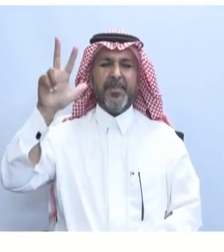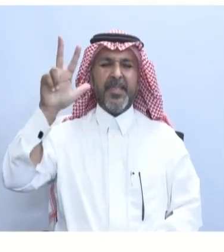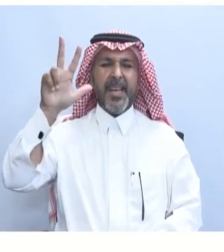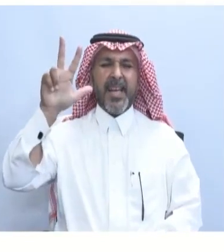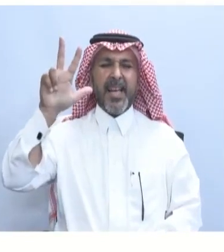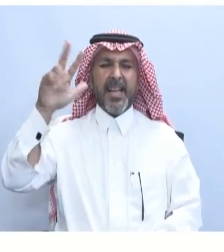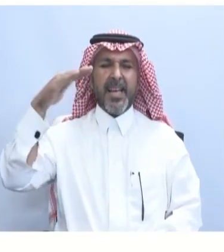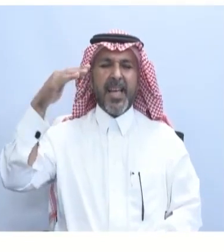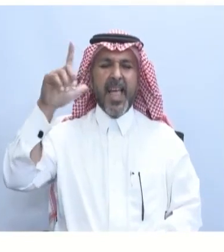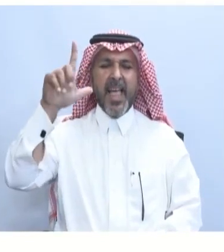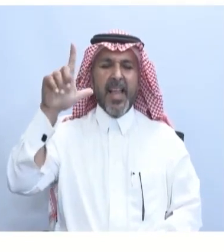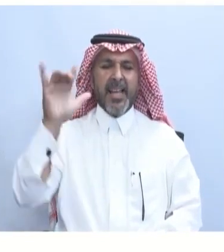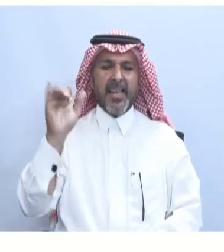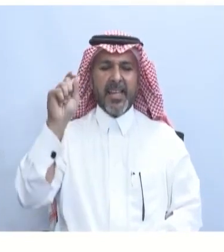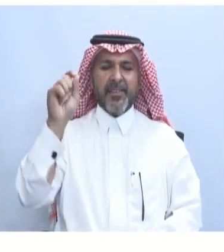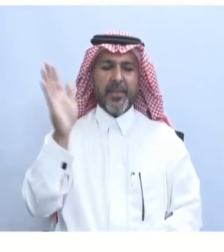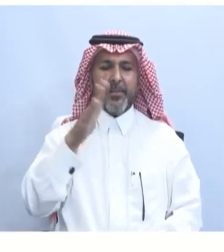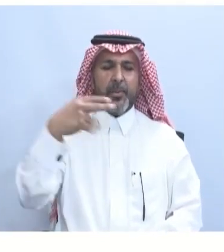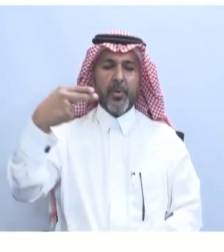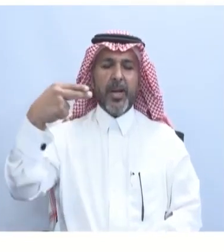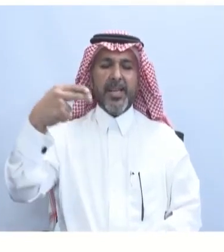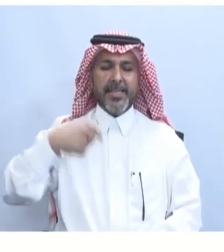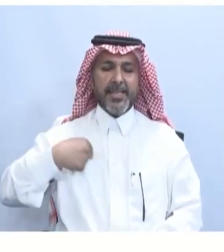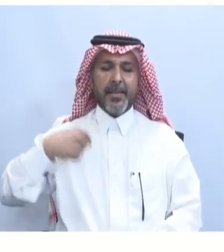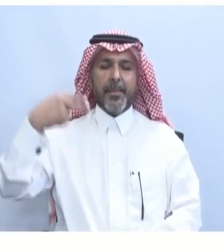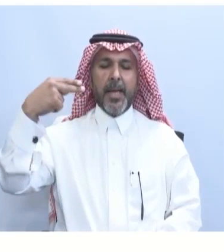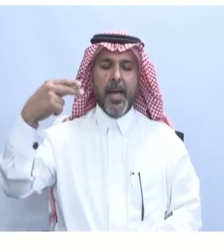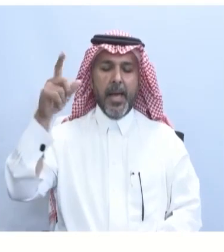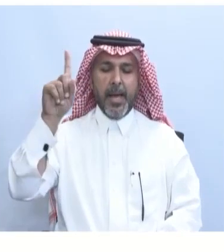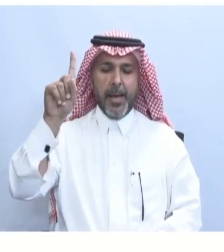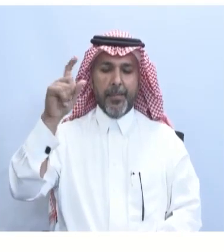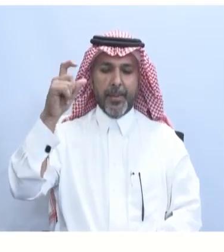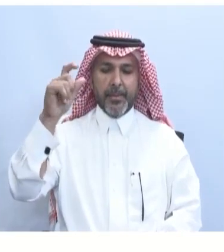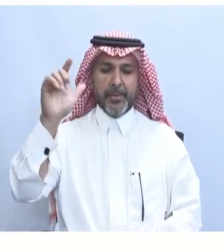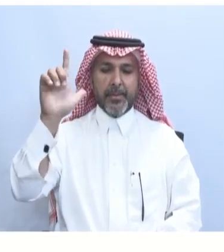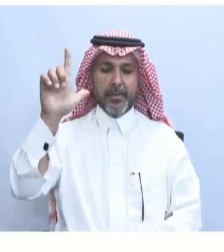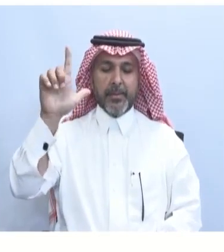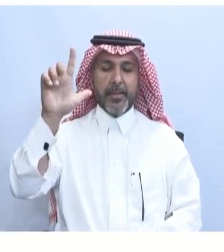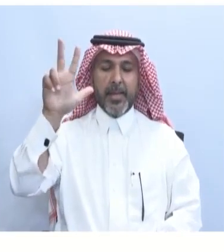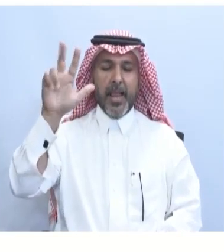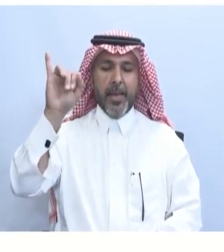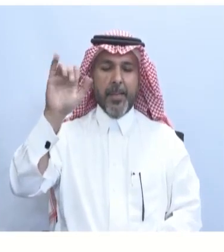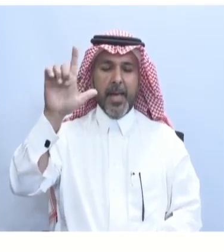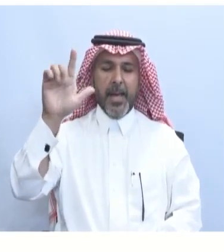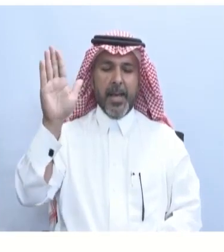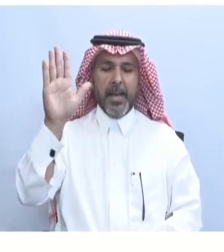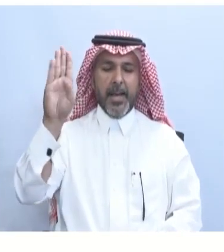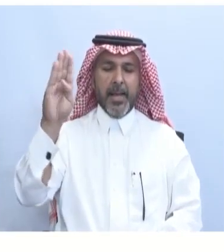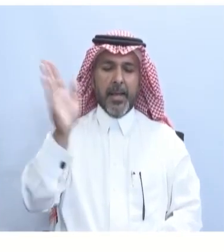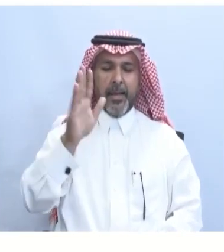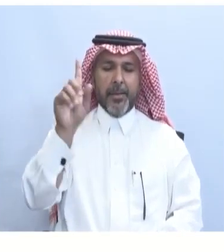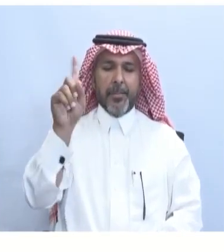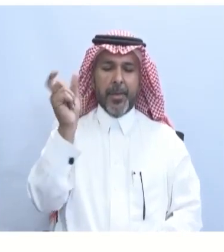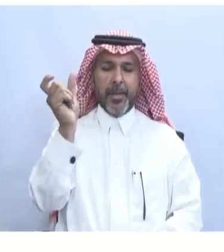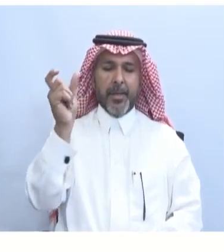وهو من خلفاء الدوله الاسلاميه في دمشق اول دار لفك العمله وهي